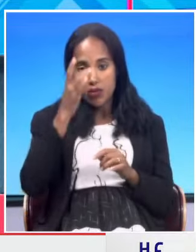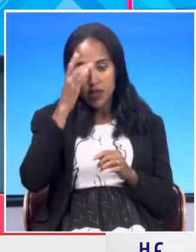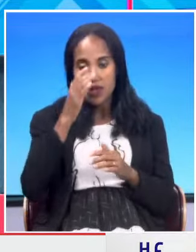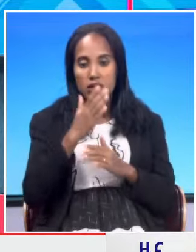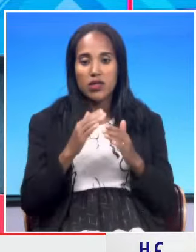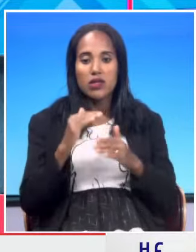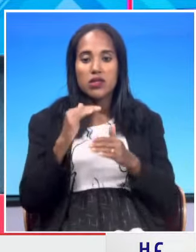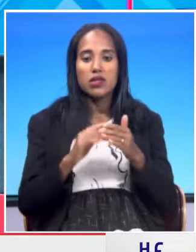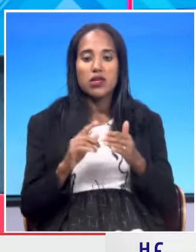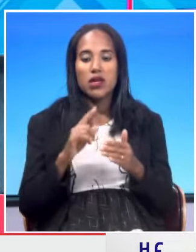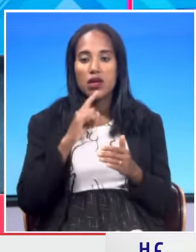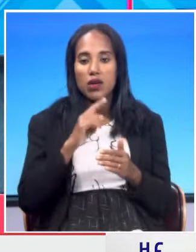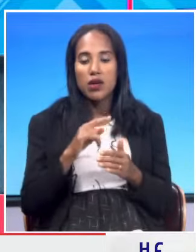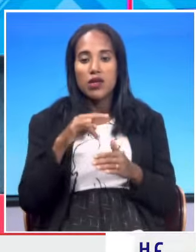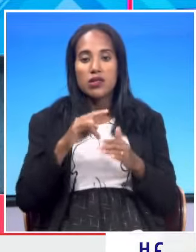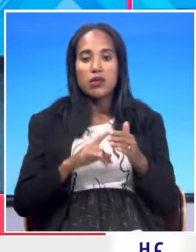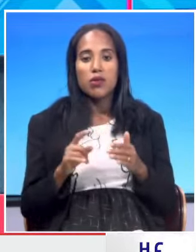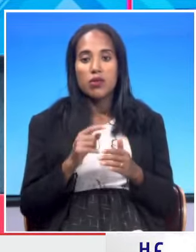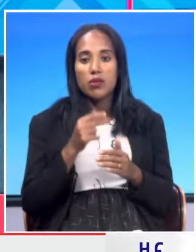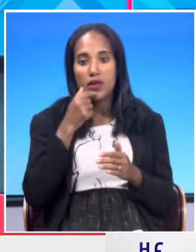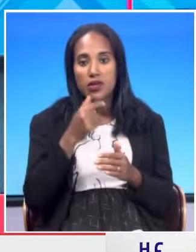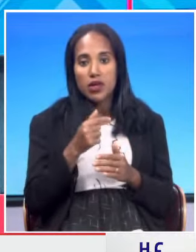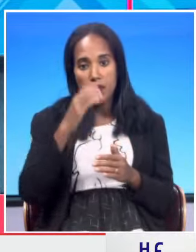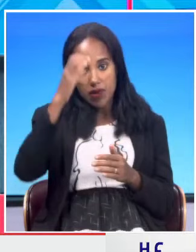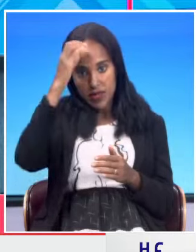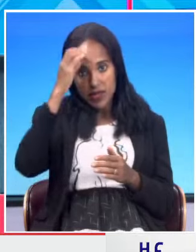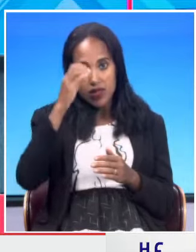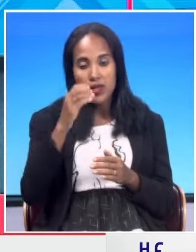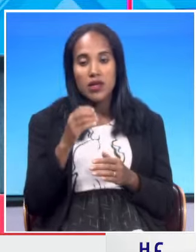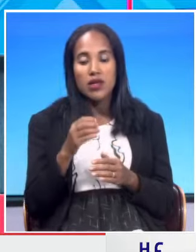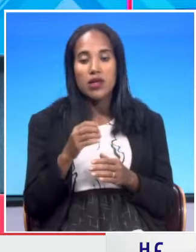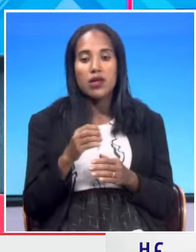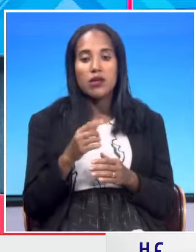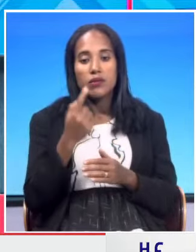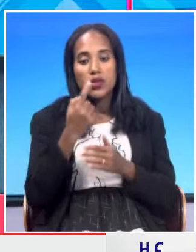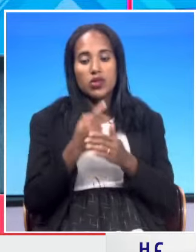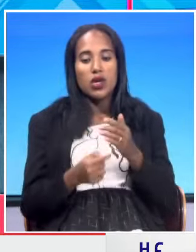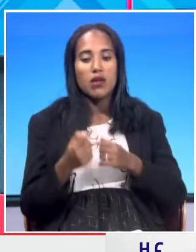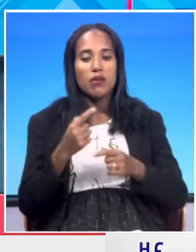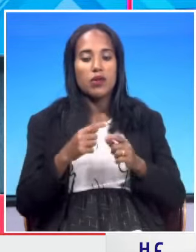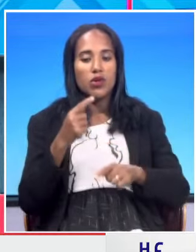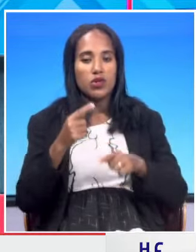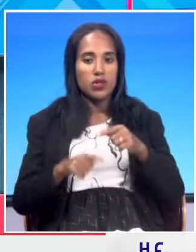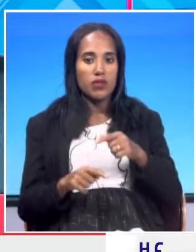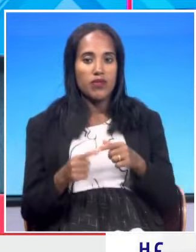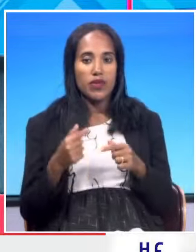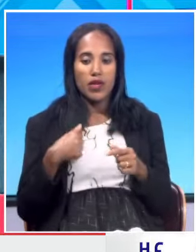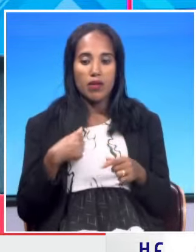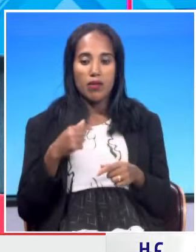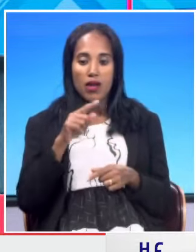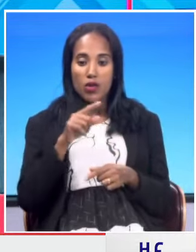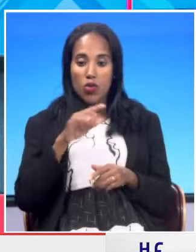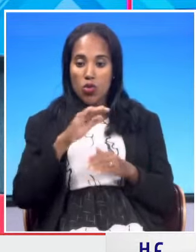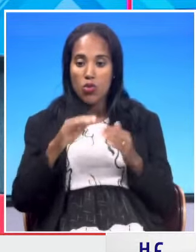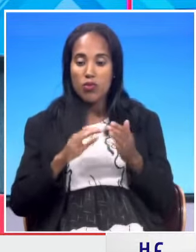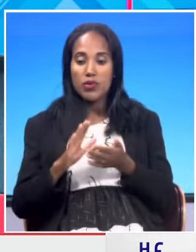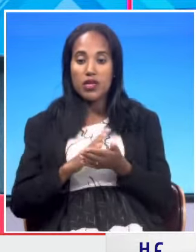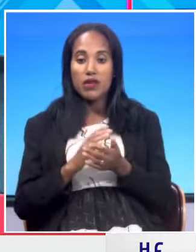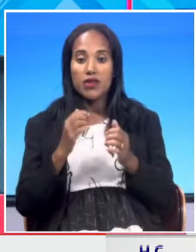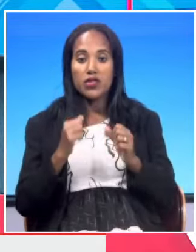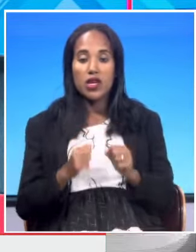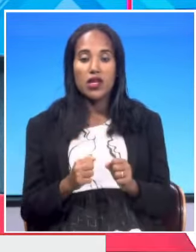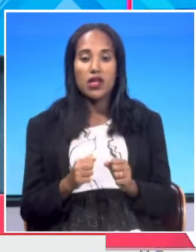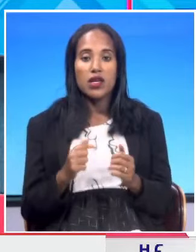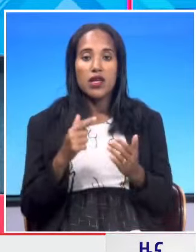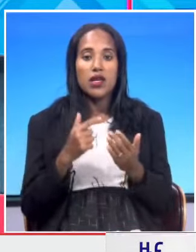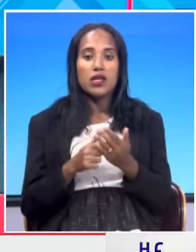ደረጃችን ዝቅተኛ ነው ብንል በመንግስት ሊሚትድ የሆነ በጀት ብቻ ልናመጣው አንችልም። እኔም አንተም ግን የዚህ አካል ከሆን